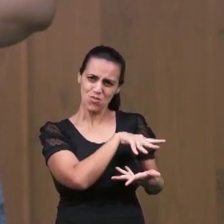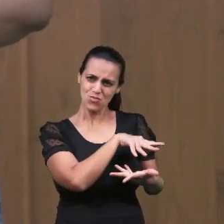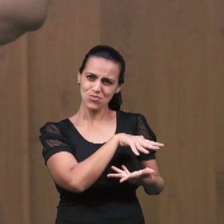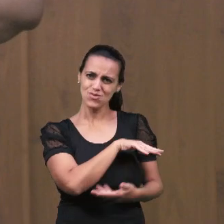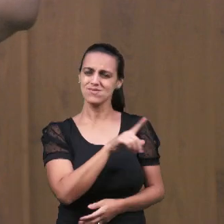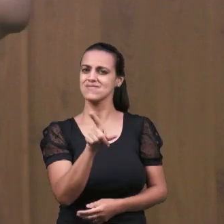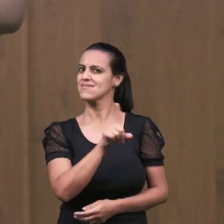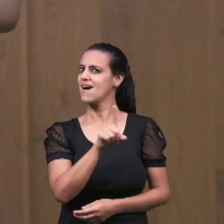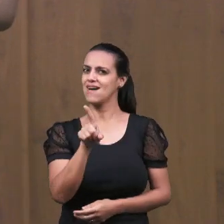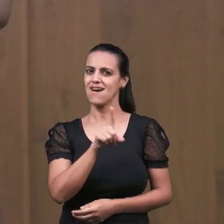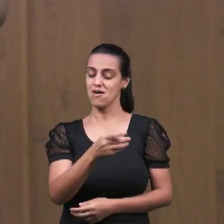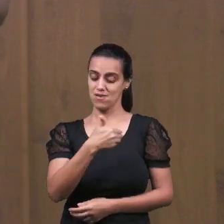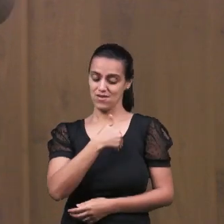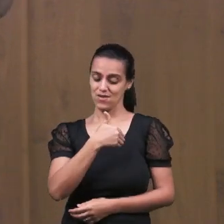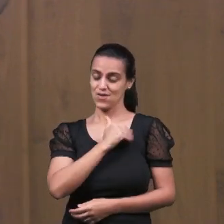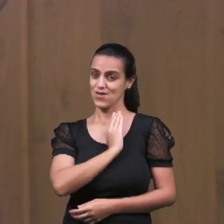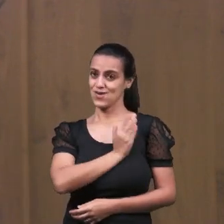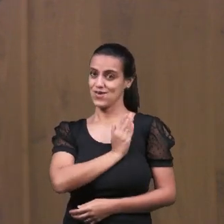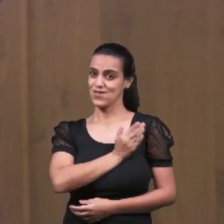marcher